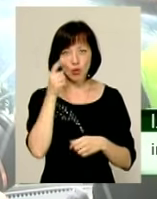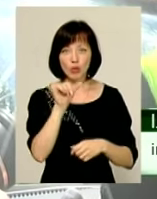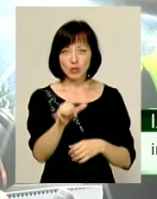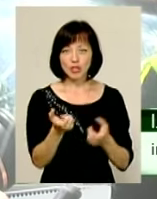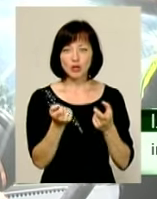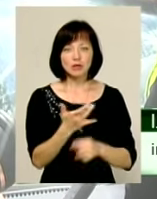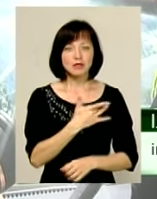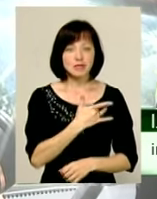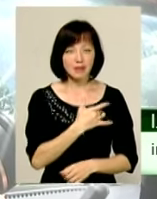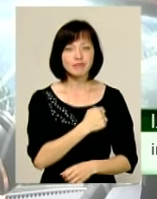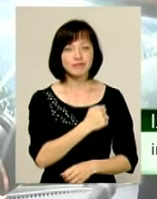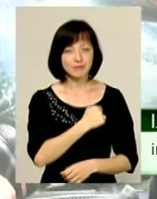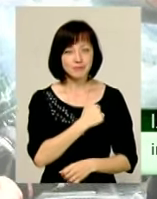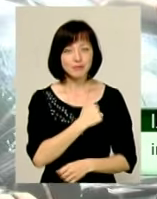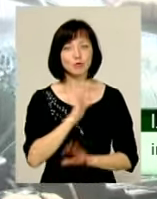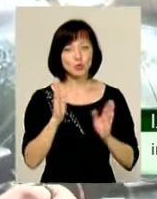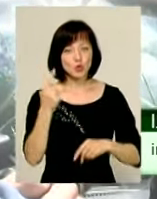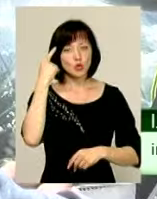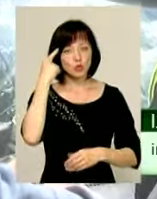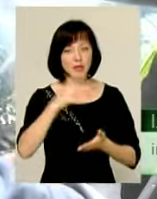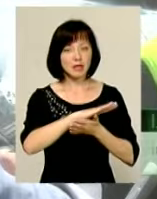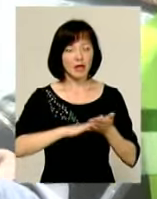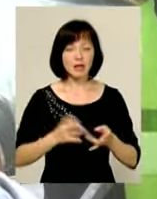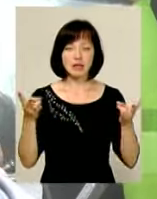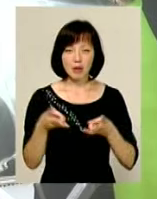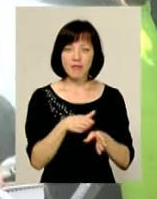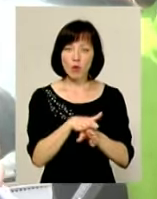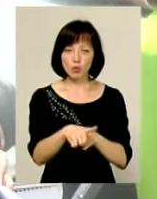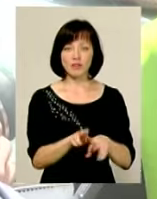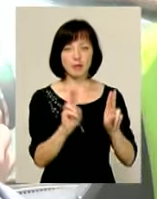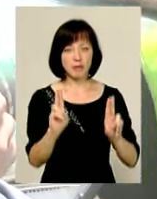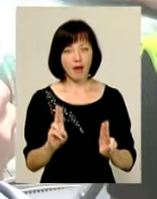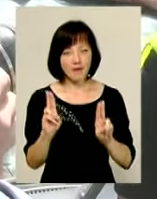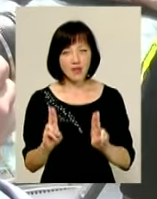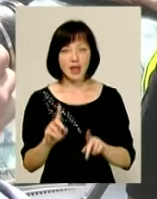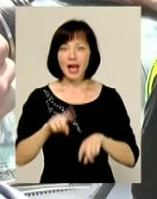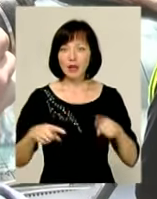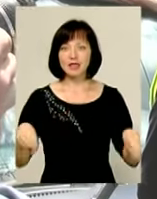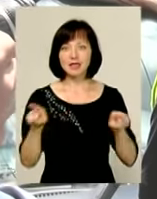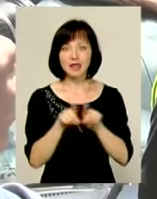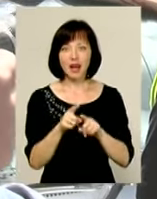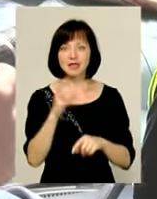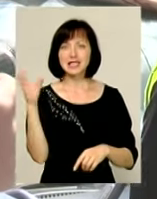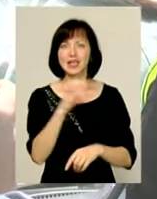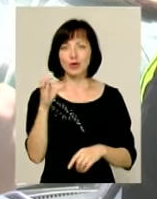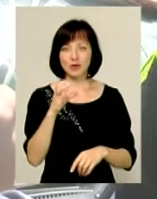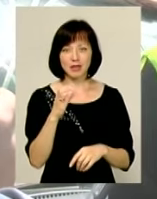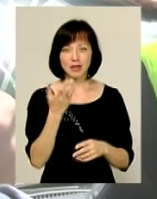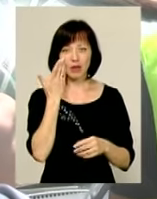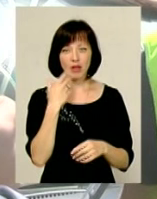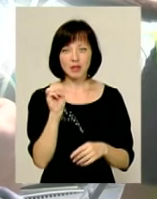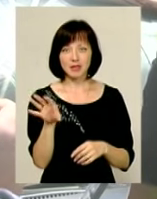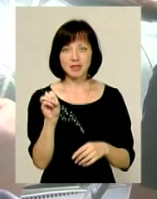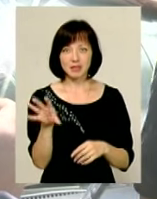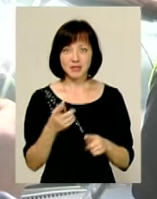трошки серце затьовкало. Вони будуть думати, що потрібно дотримуватись правил дорожнього руху. Адже іноді ота доля секундочки, коли ми включаємо